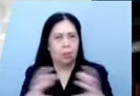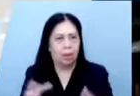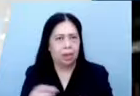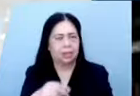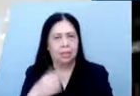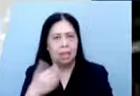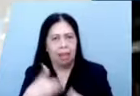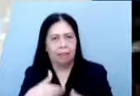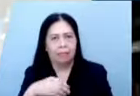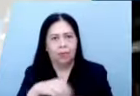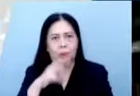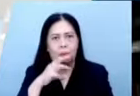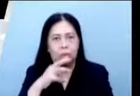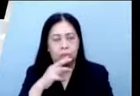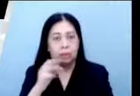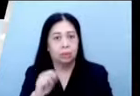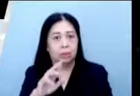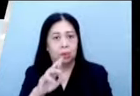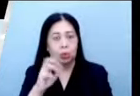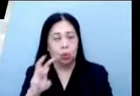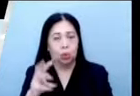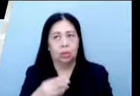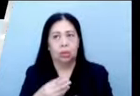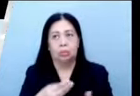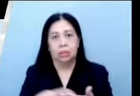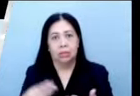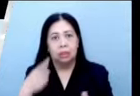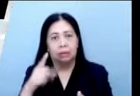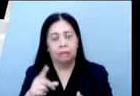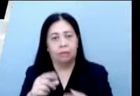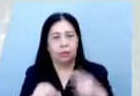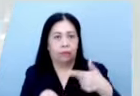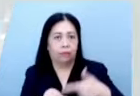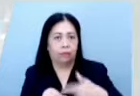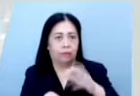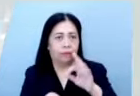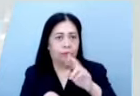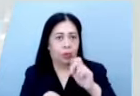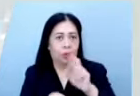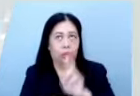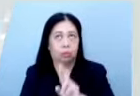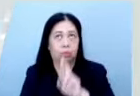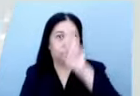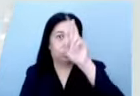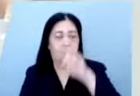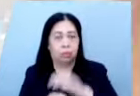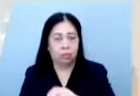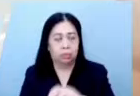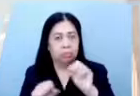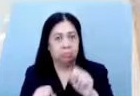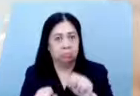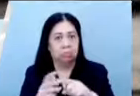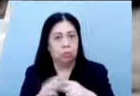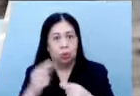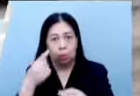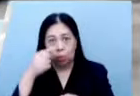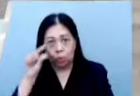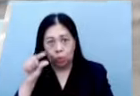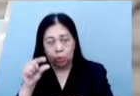gawing raw material for fuel that can launch rockets in the future. Pwede kasing gawing gateway yung moon in going to